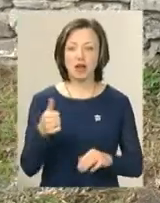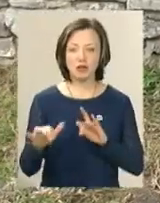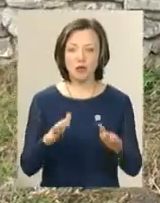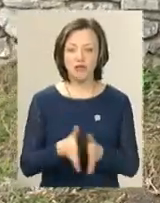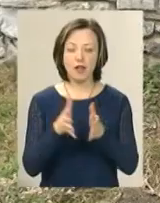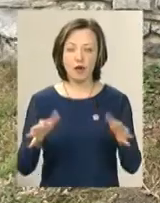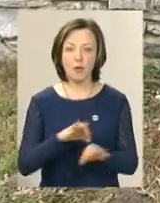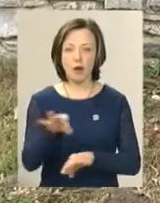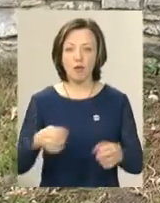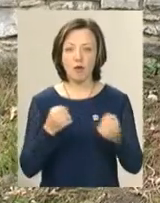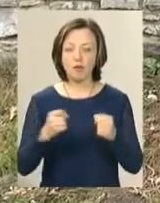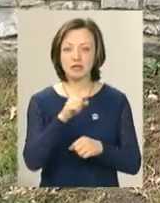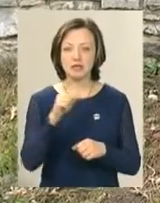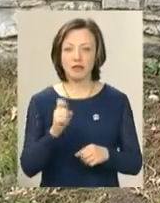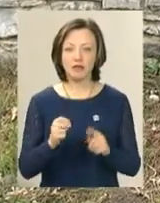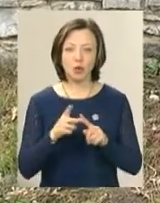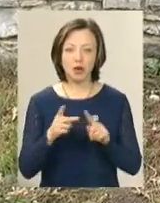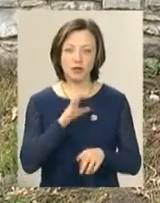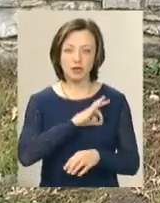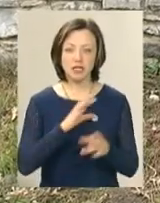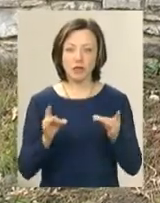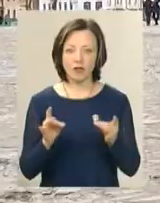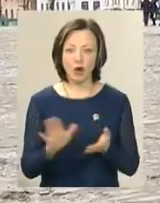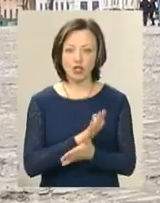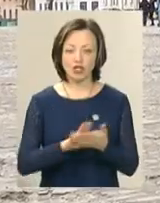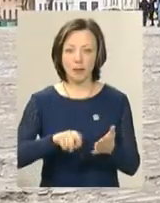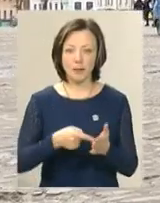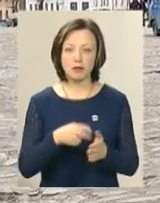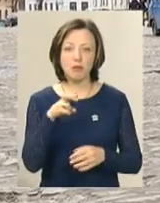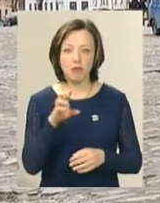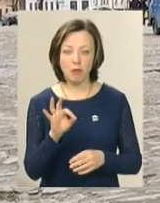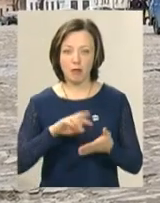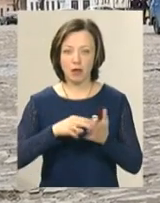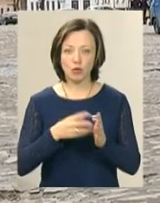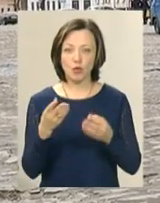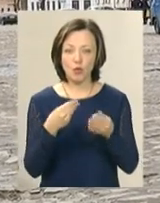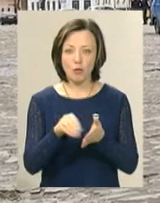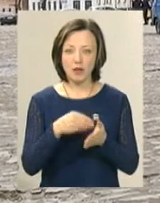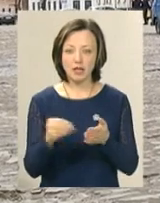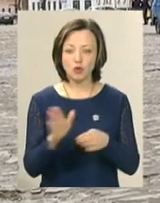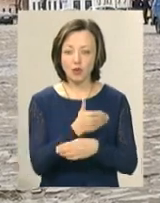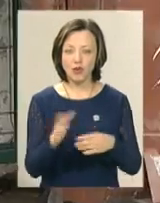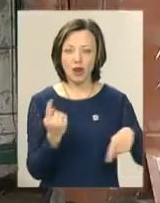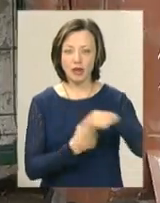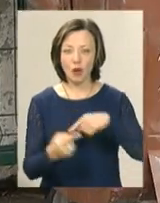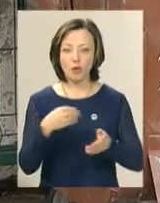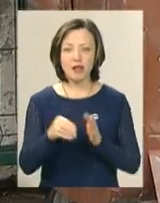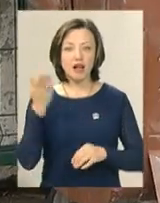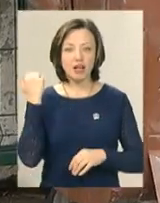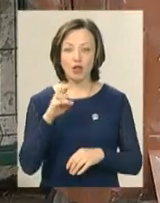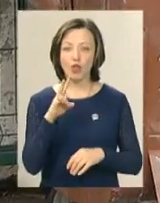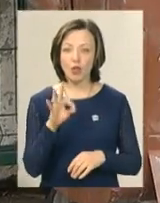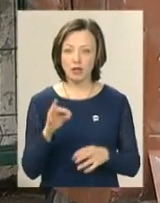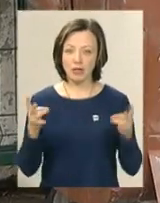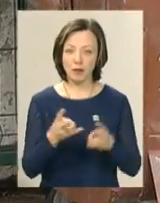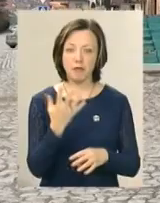великого проєкту боротьби за вторинне використання сировини і очищення міста. Бо в міській раді планують купити сортувальну лінію. І купили б раніше, але на це потрібно